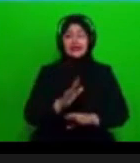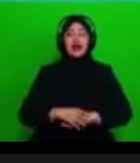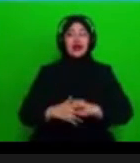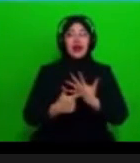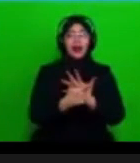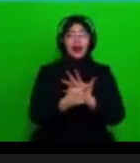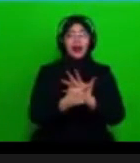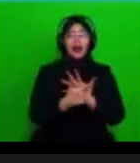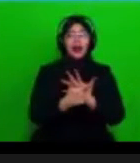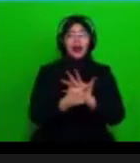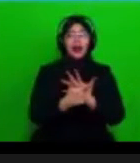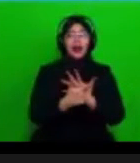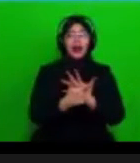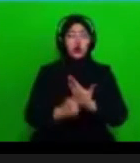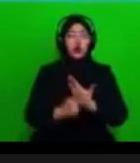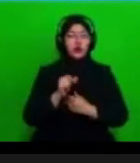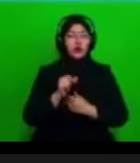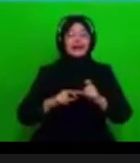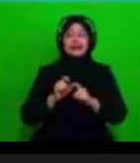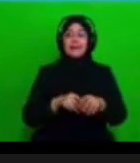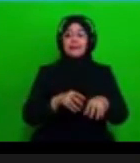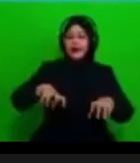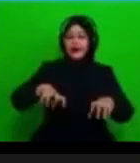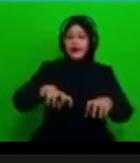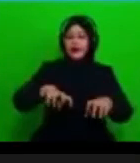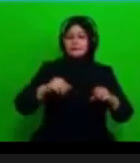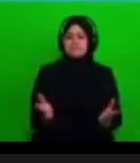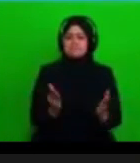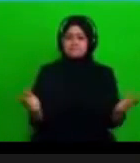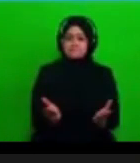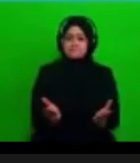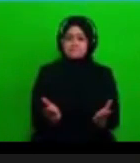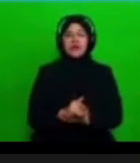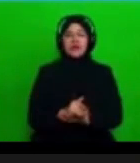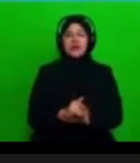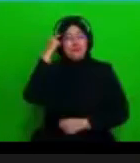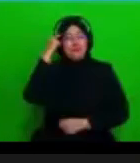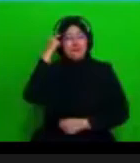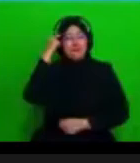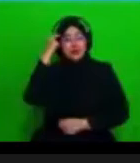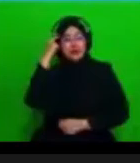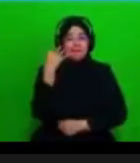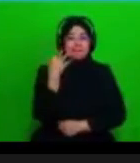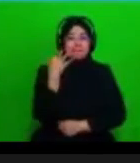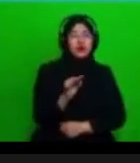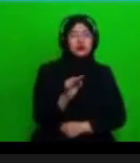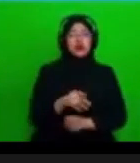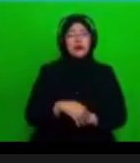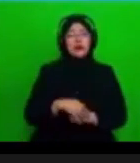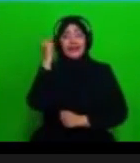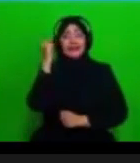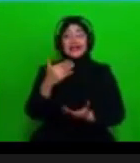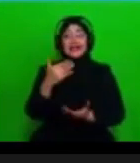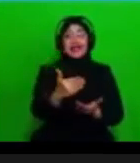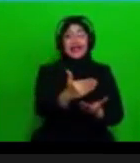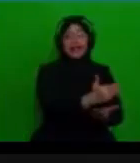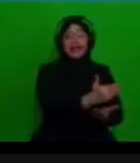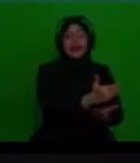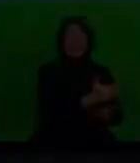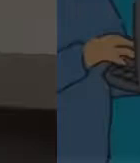5 program sekolah penggerak itu penguatan SDM daerah, pembelajaran dengan paradigma baru, kemudian perencanaan berbasis